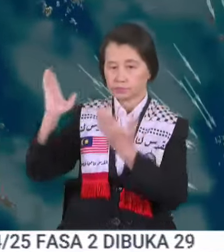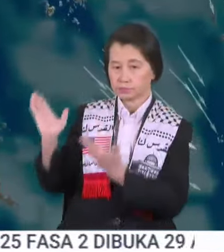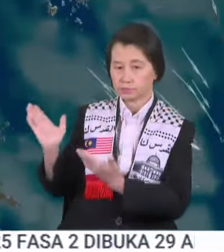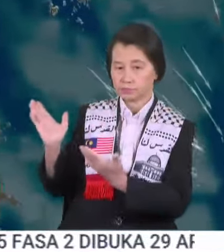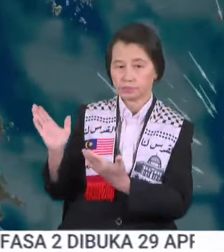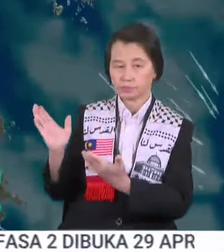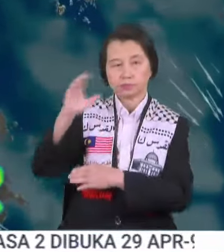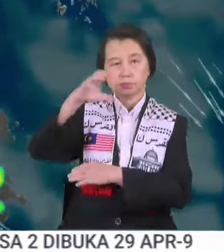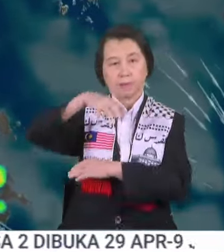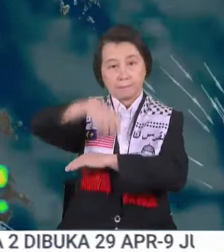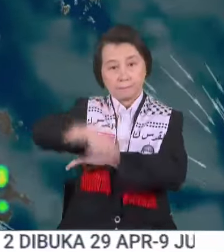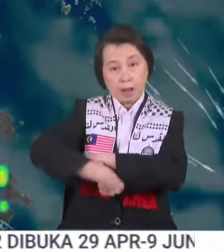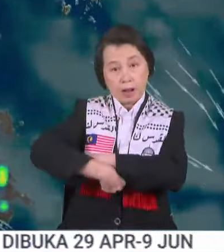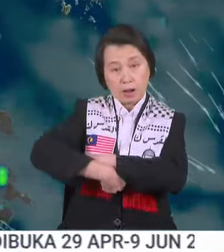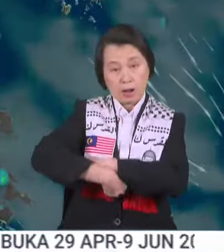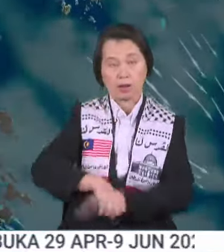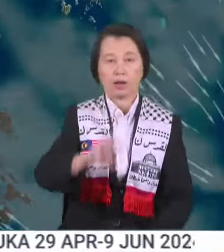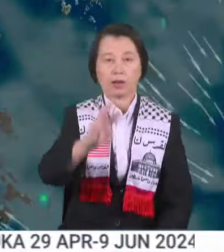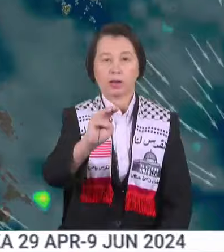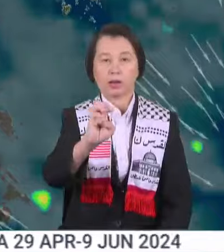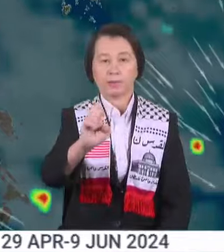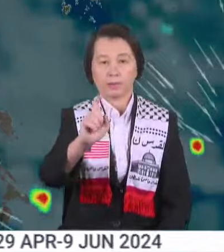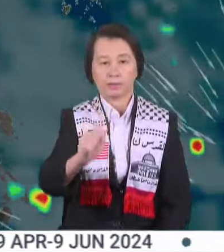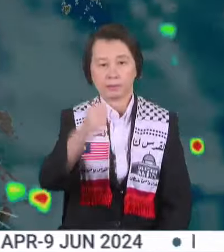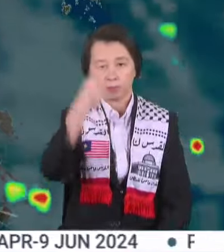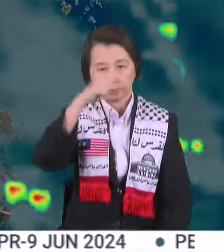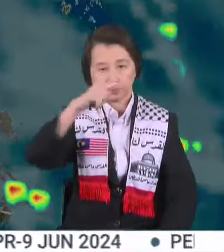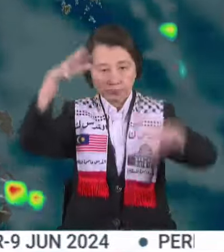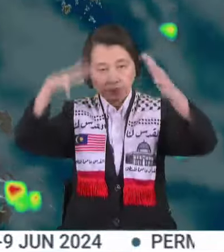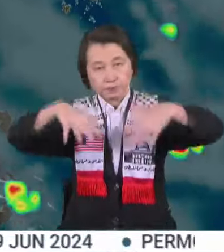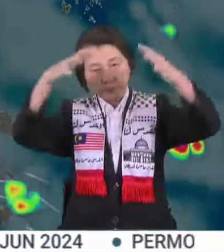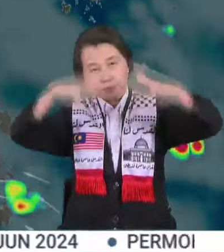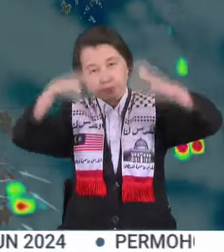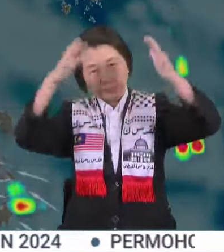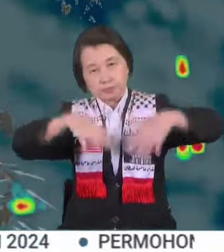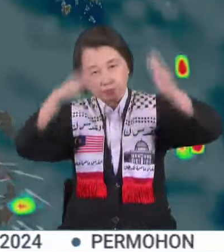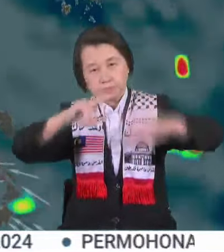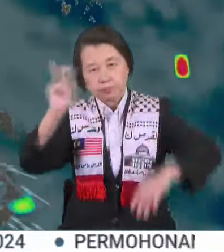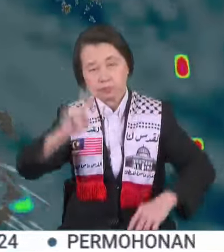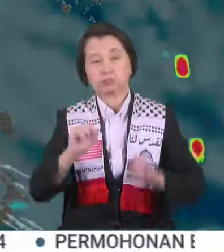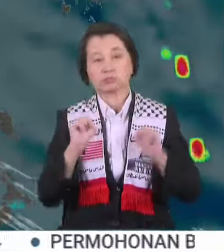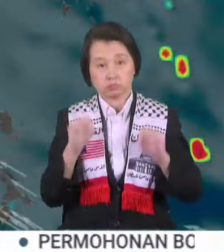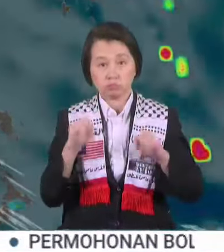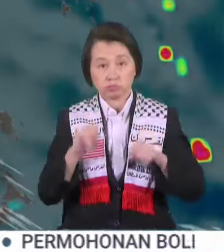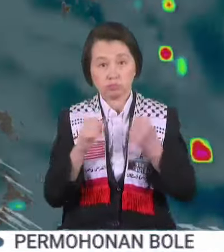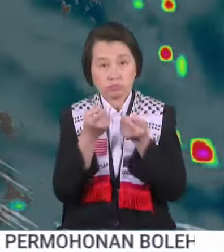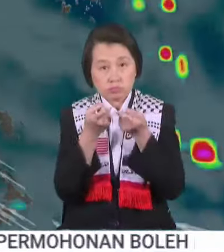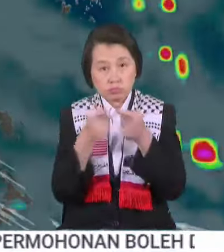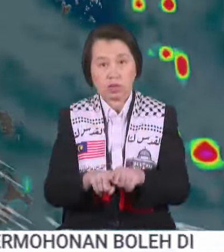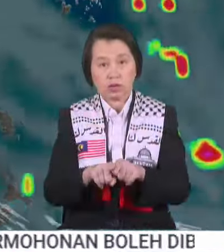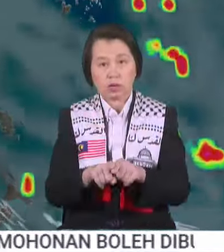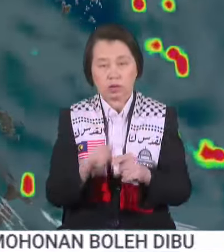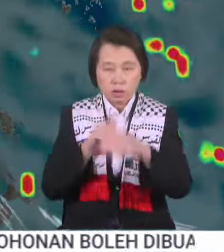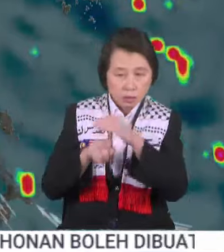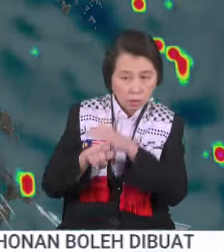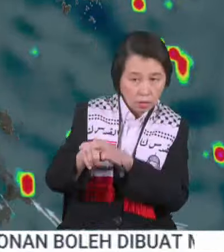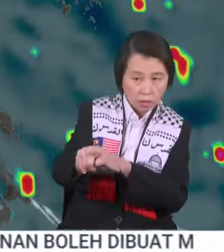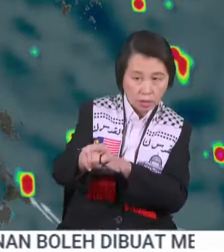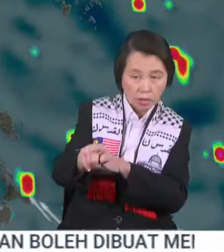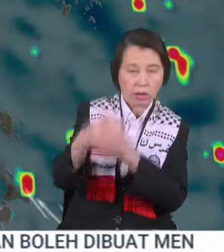di sebelah malam nanti. Met Malaysia menjangkakan untuk keadaan hujan beserta ribut petir masih lagi boleh berlaku melibatkan kawasan